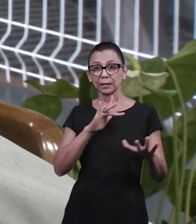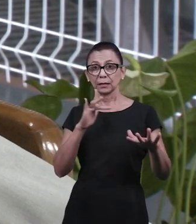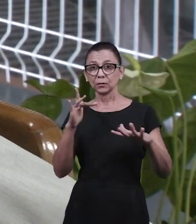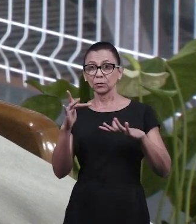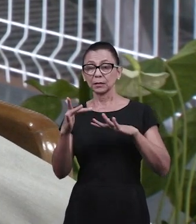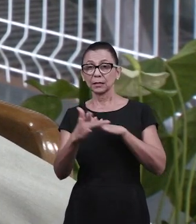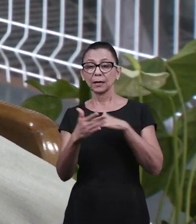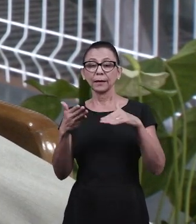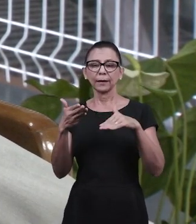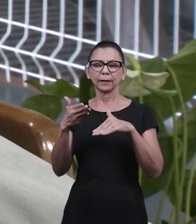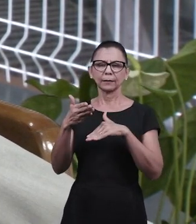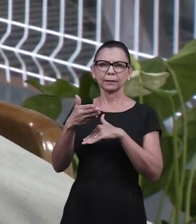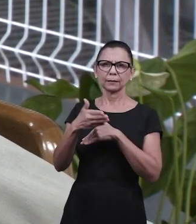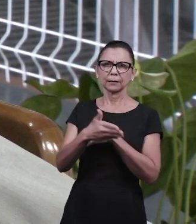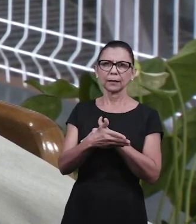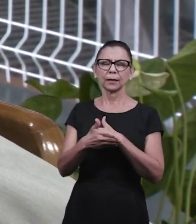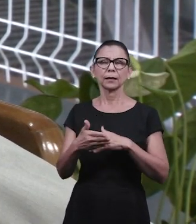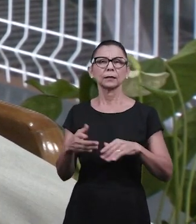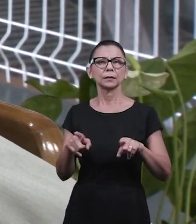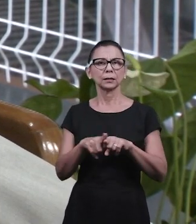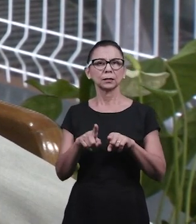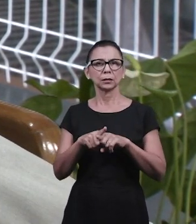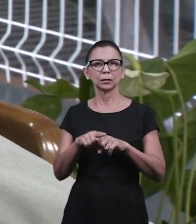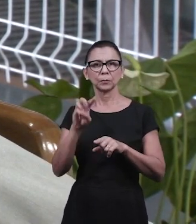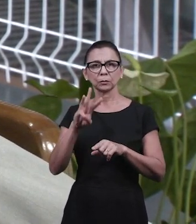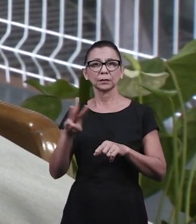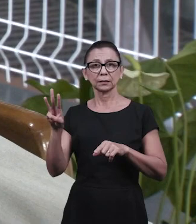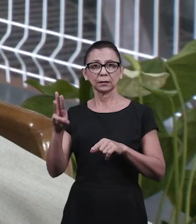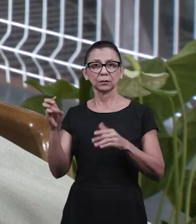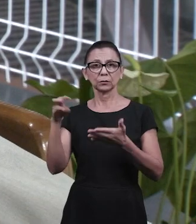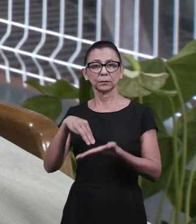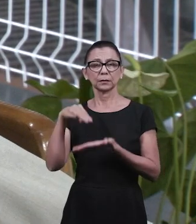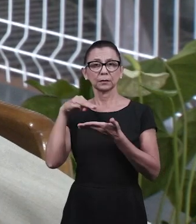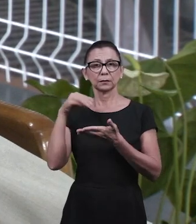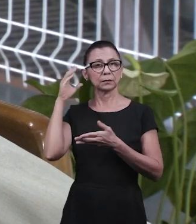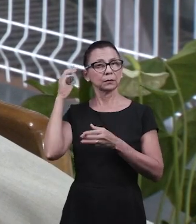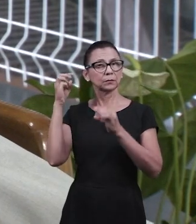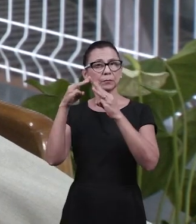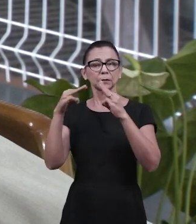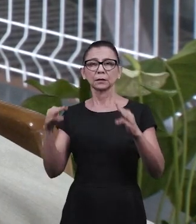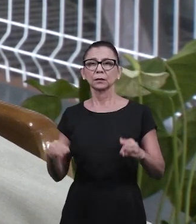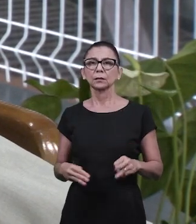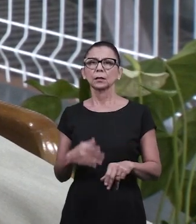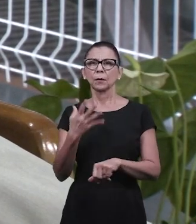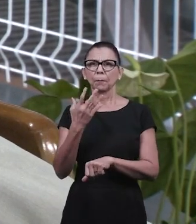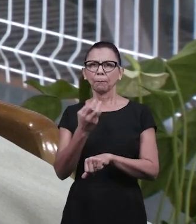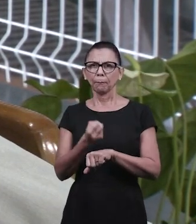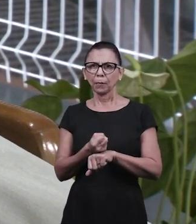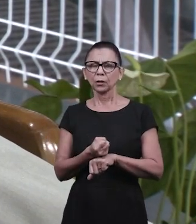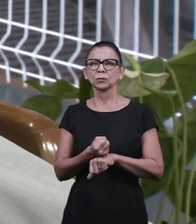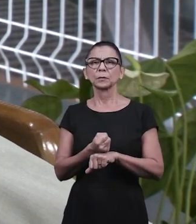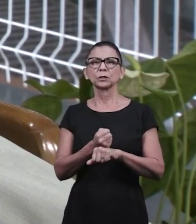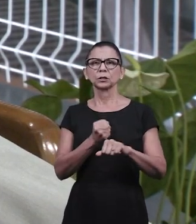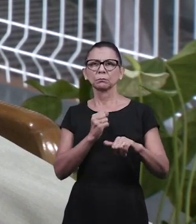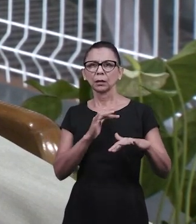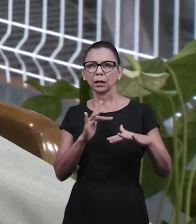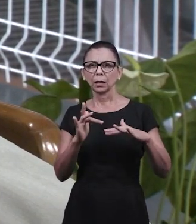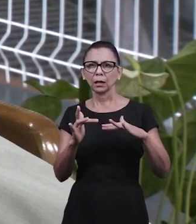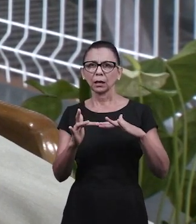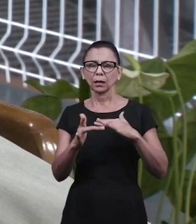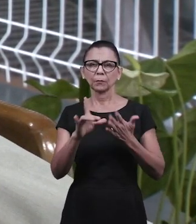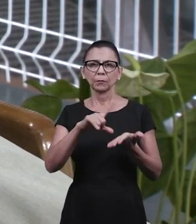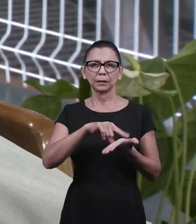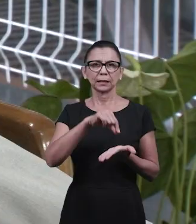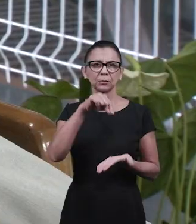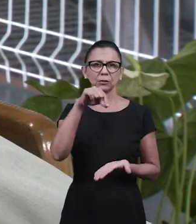sociaux et accéder aux sites de l'Église chrétienne Maranatha et de la radio Manaïm. Téléchargez gratuitement nos applications,